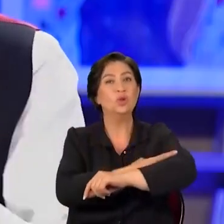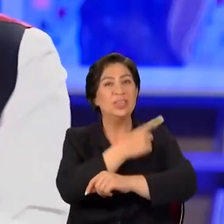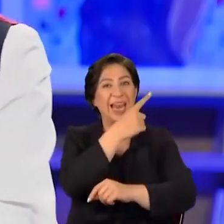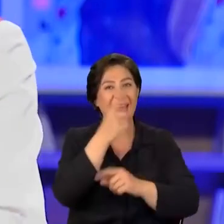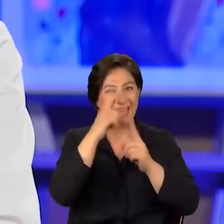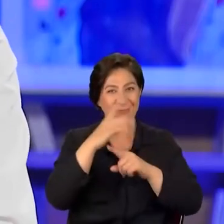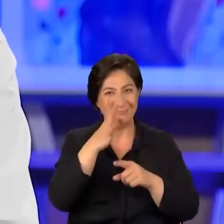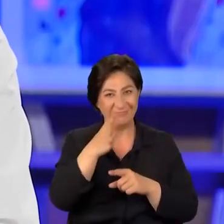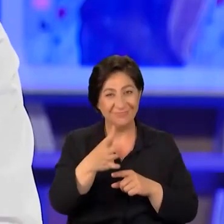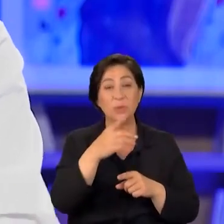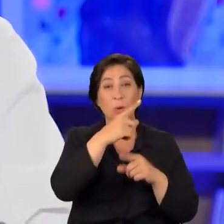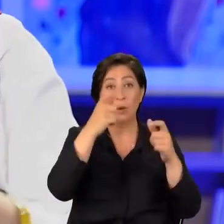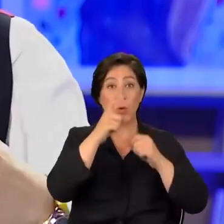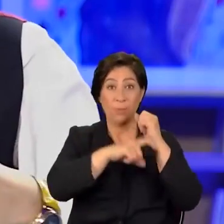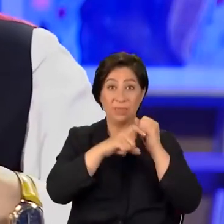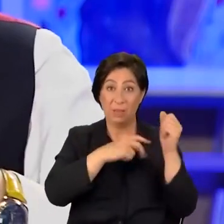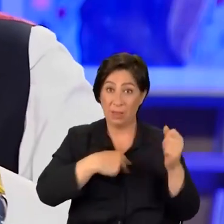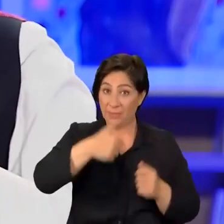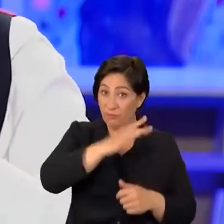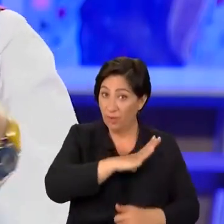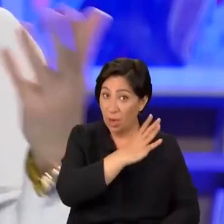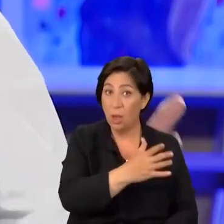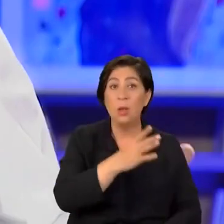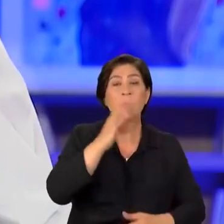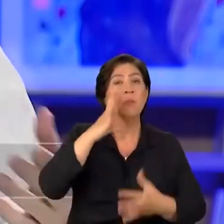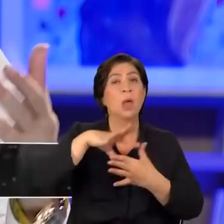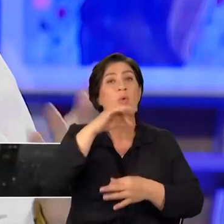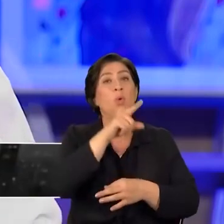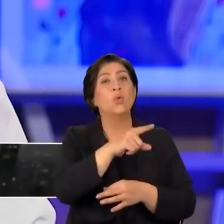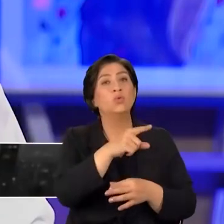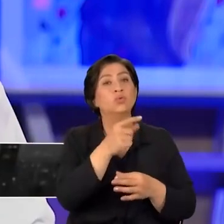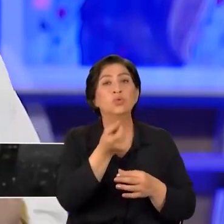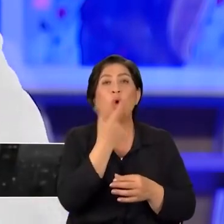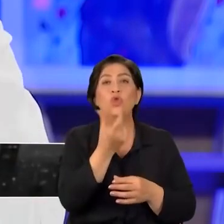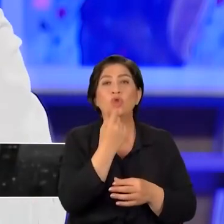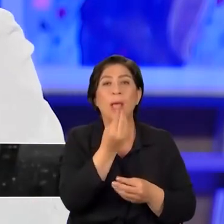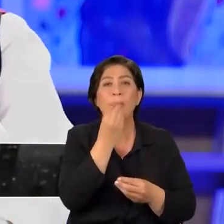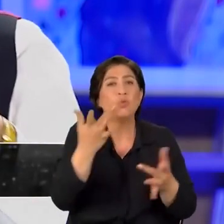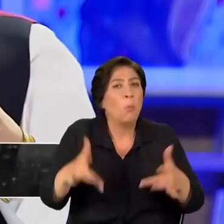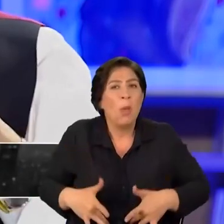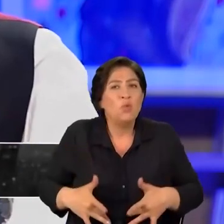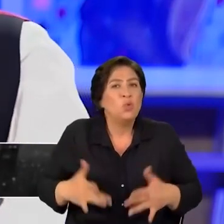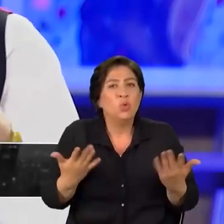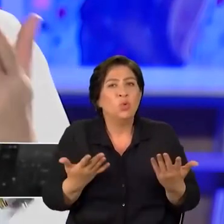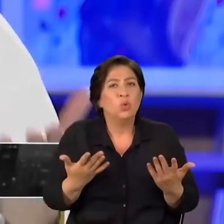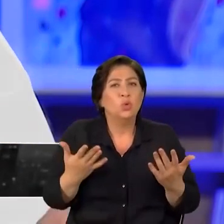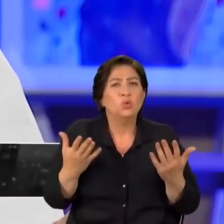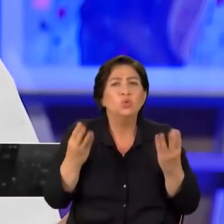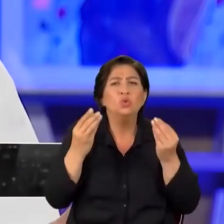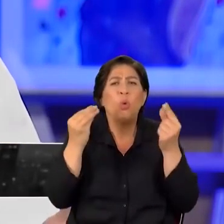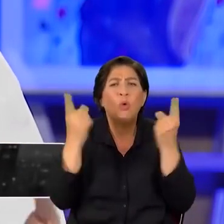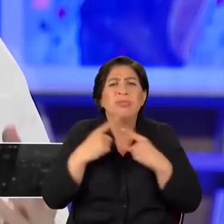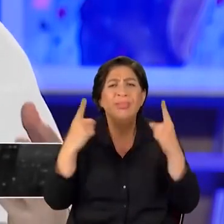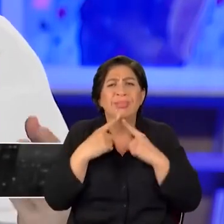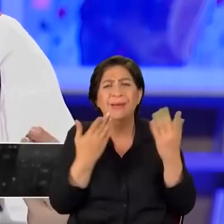meselesiyle beraber ama bir komünist belediye başkanımız var. Millet onun nohutunu yemekten çok memnun ve korkunç